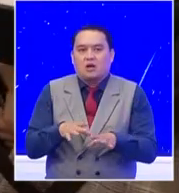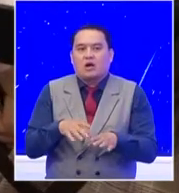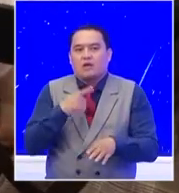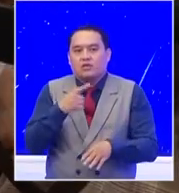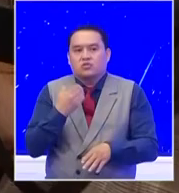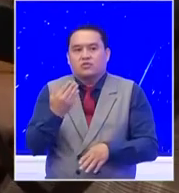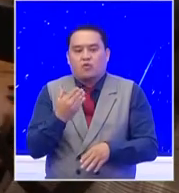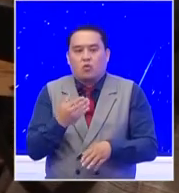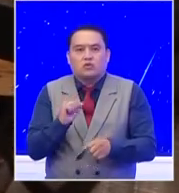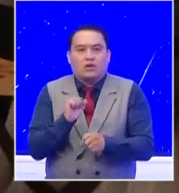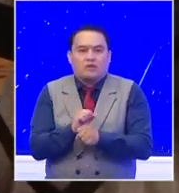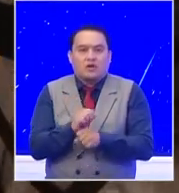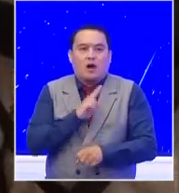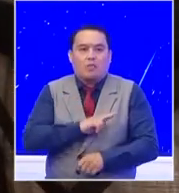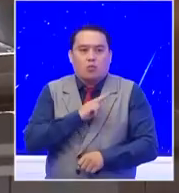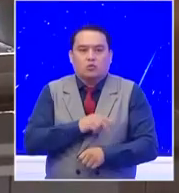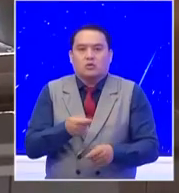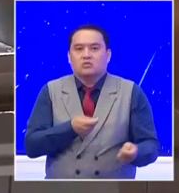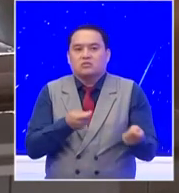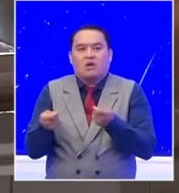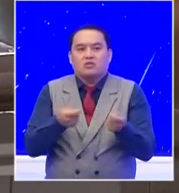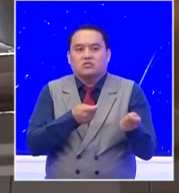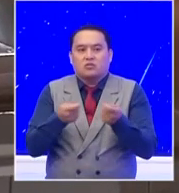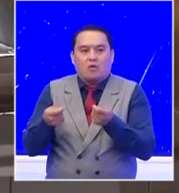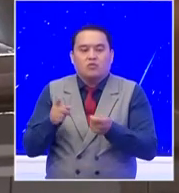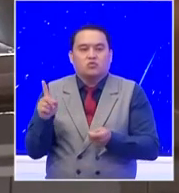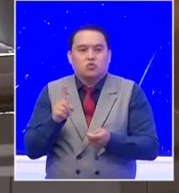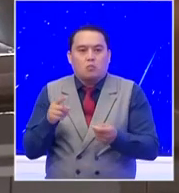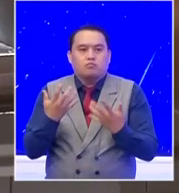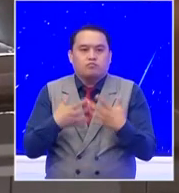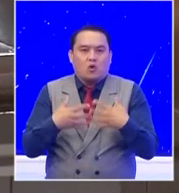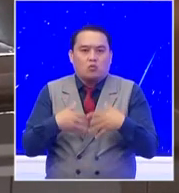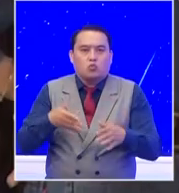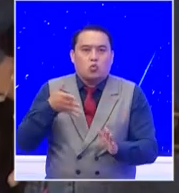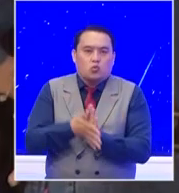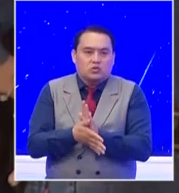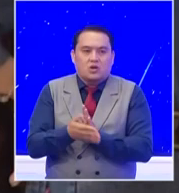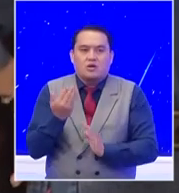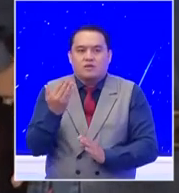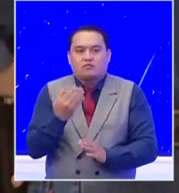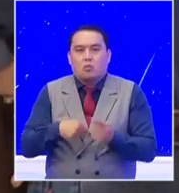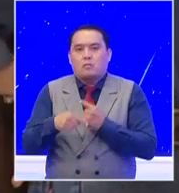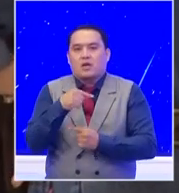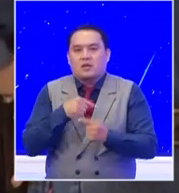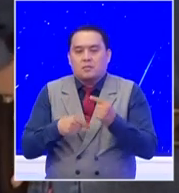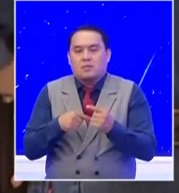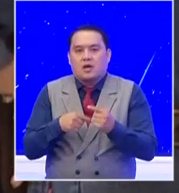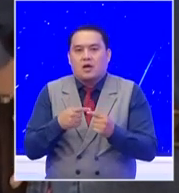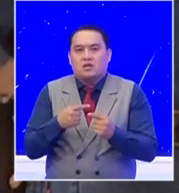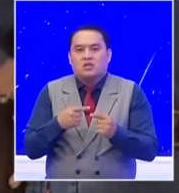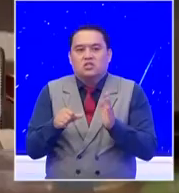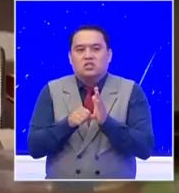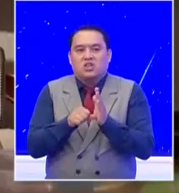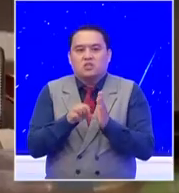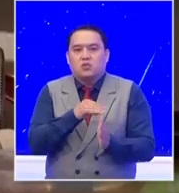консервировать свое дело не стал и работал на доставках. Несмотря на это, по его подсчетам, сумма ущерба, нанесенного его бизнесу, превысила отметку в